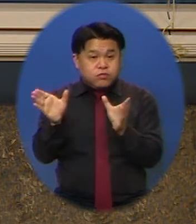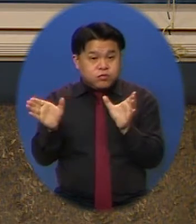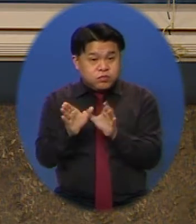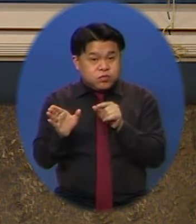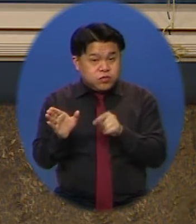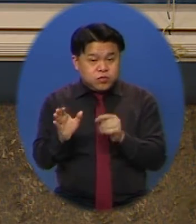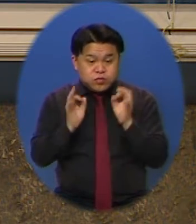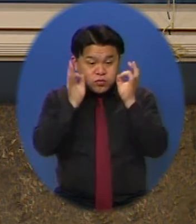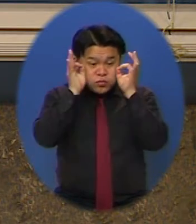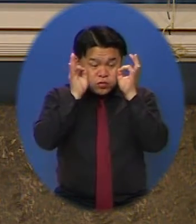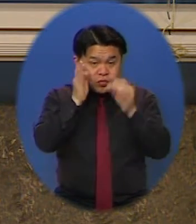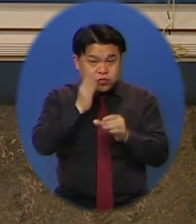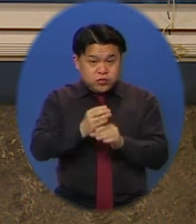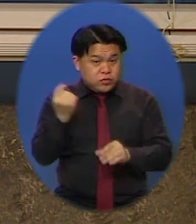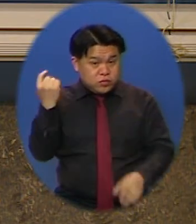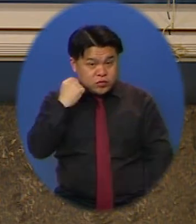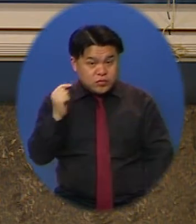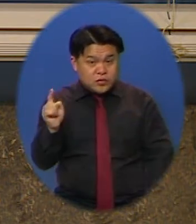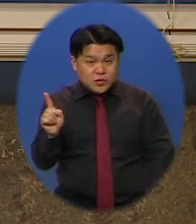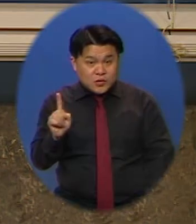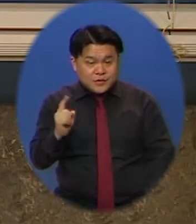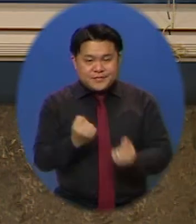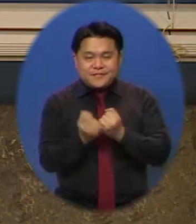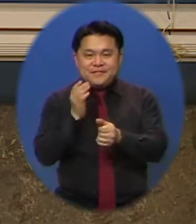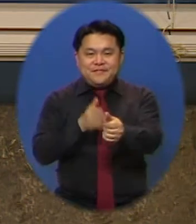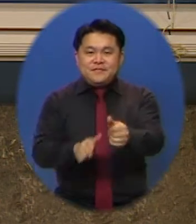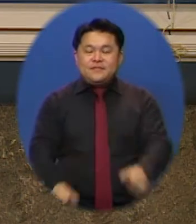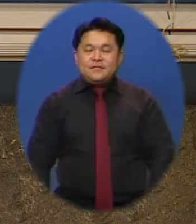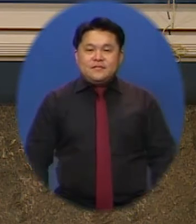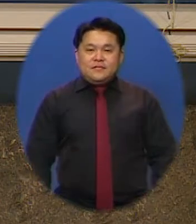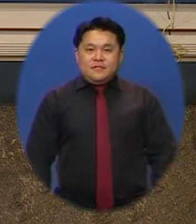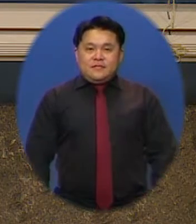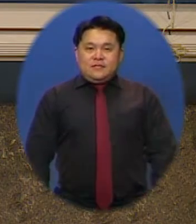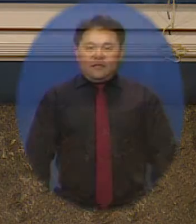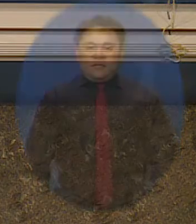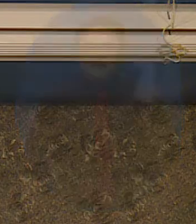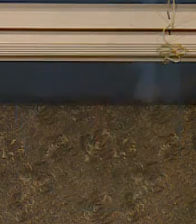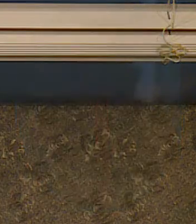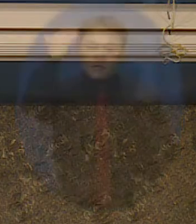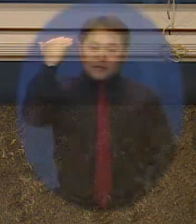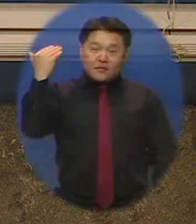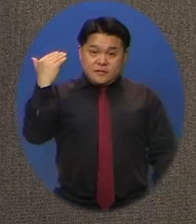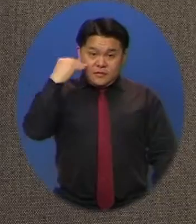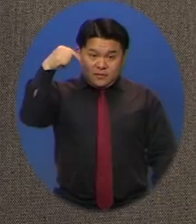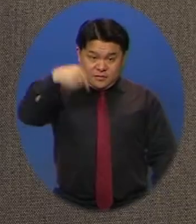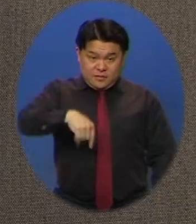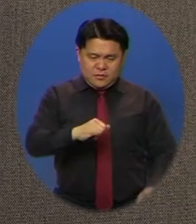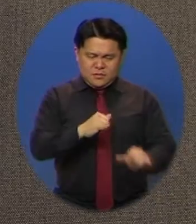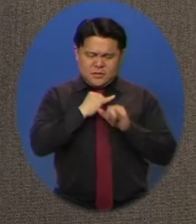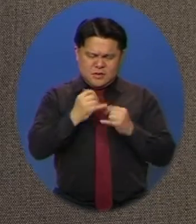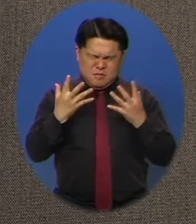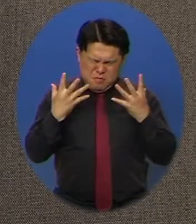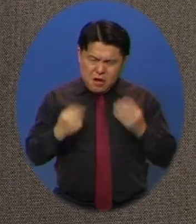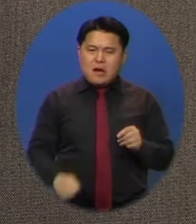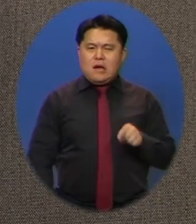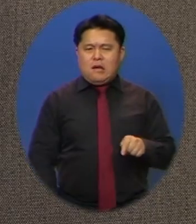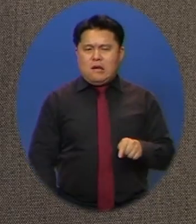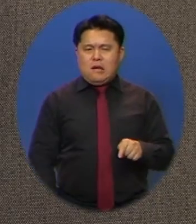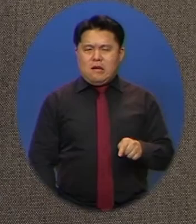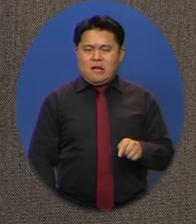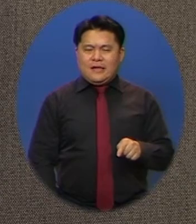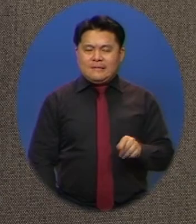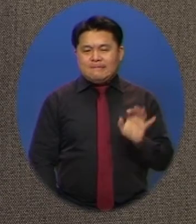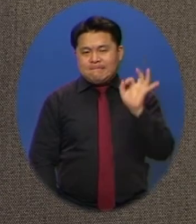많은 노력을 하고 있다고 들었거든요. 간단하게 설명 한번 해주시겠어요? 예. 우리나라가 또 자살률이 높은